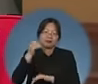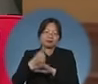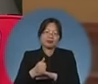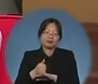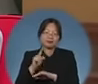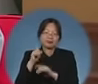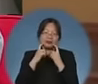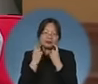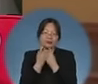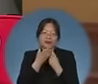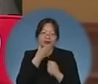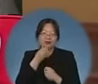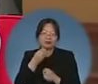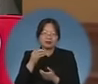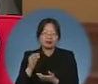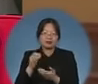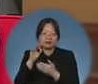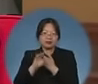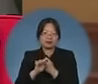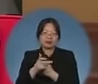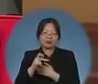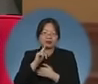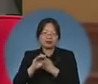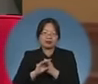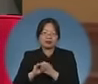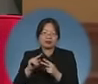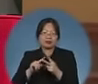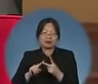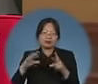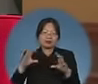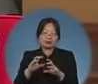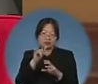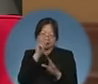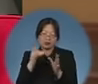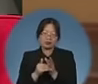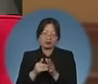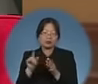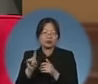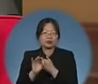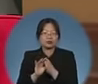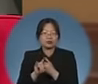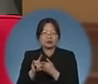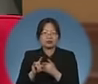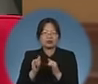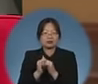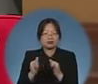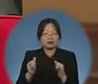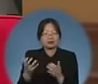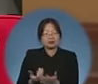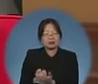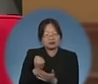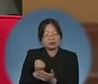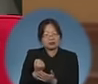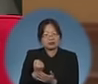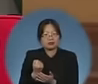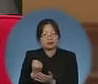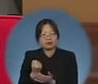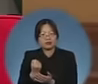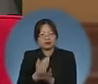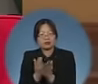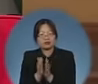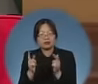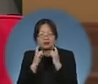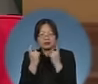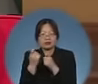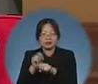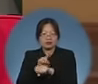어떤 한 개인의 행복값은 크게 얘기하면 두 가지의 합이에요. 뭐냐면 이 사람이 갖고 있는 여러 가지